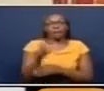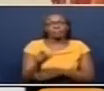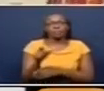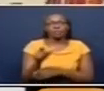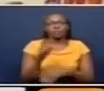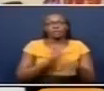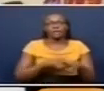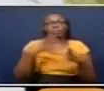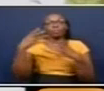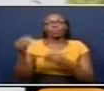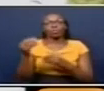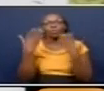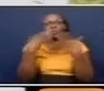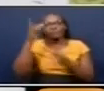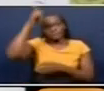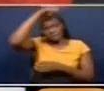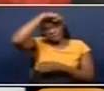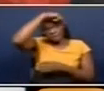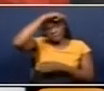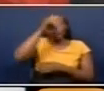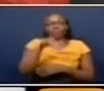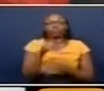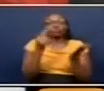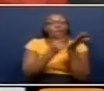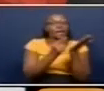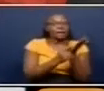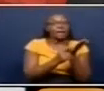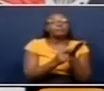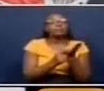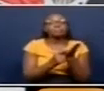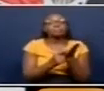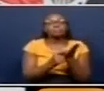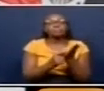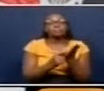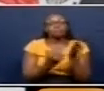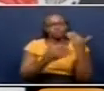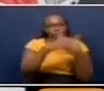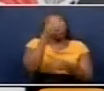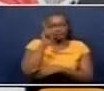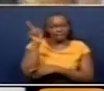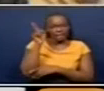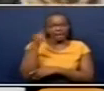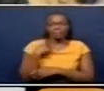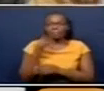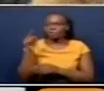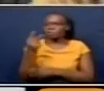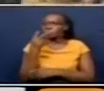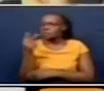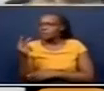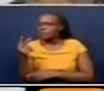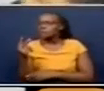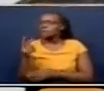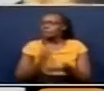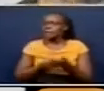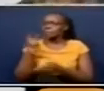akienda akimaliza degree huko Uganda, Bugema University. Nilipoona hiyo, hii akili